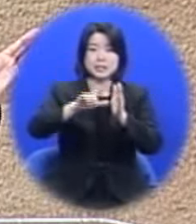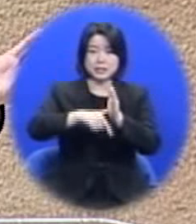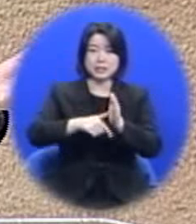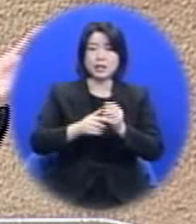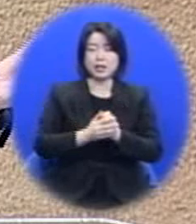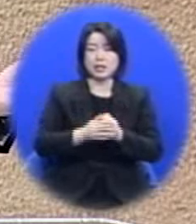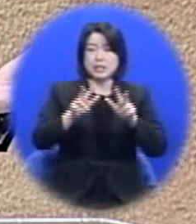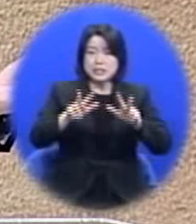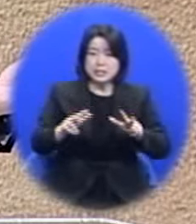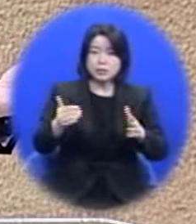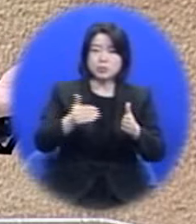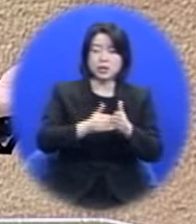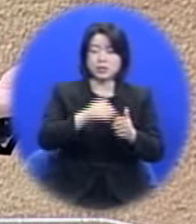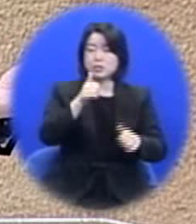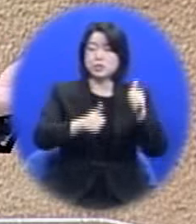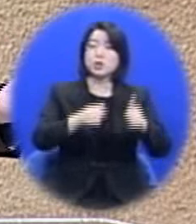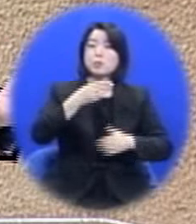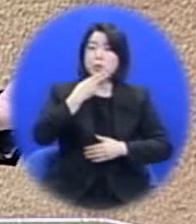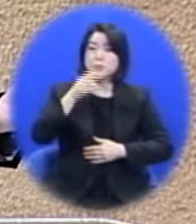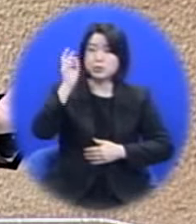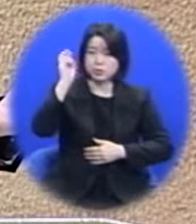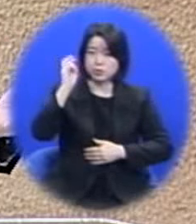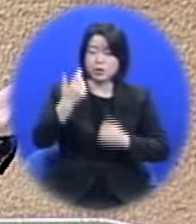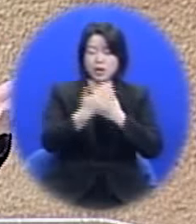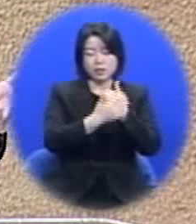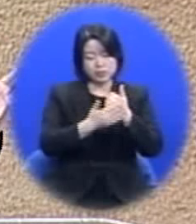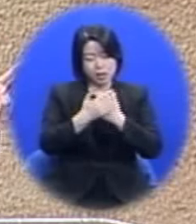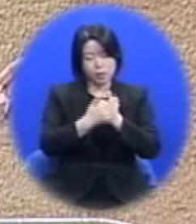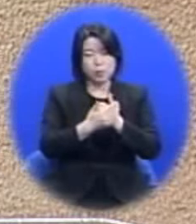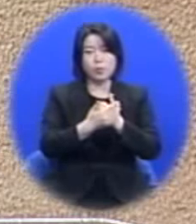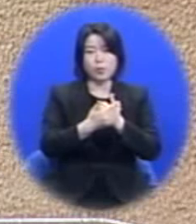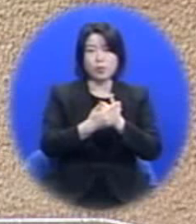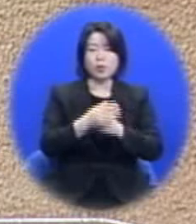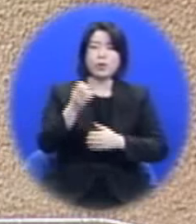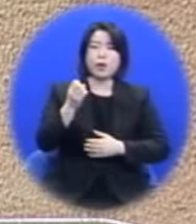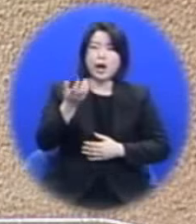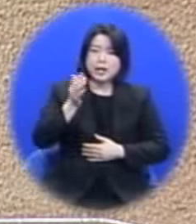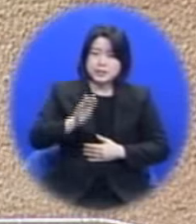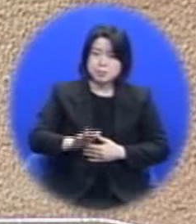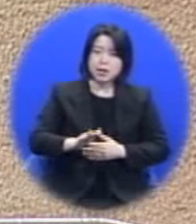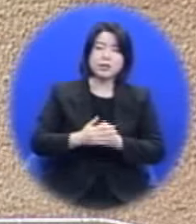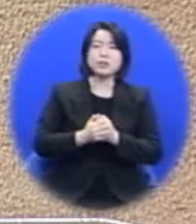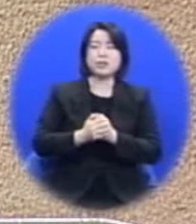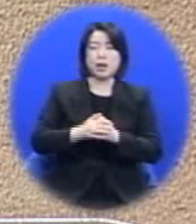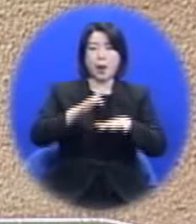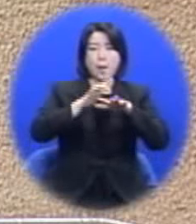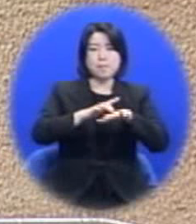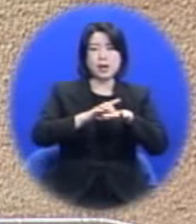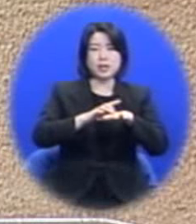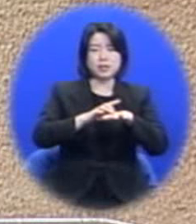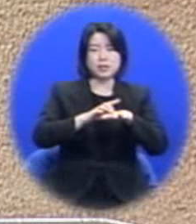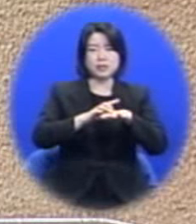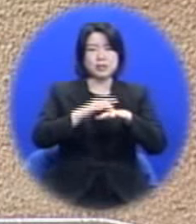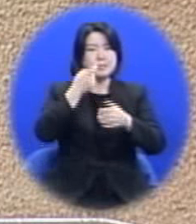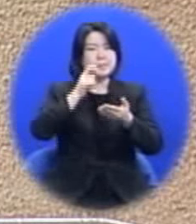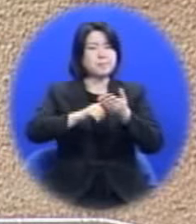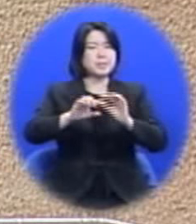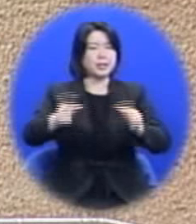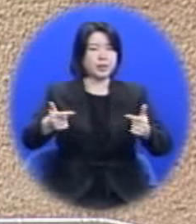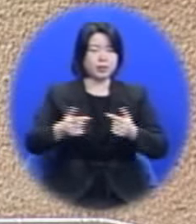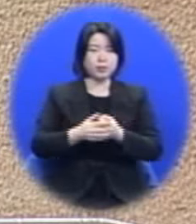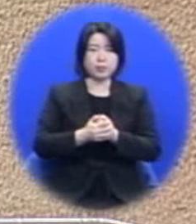뭐 지금까지는 시험이 없어요. 은혜롭고. 그러나 마귀는 홀라호라하지